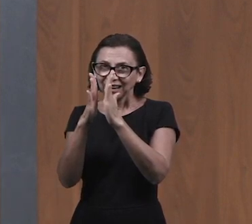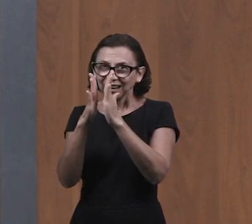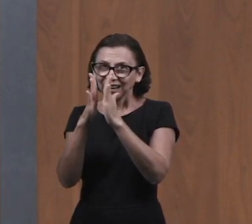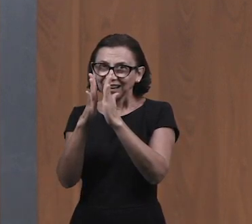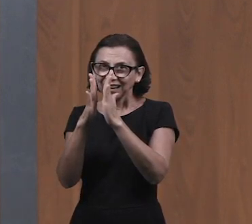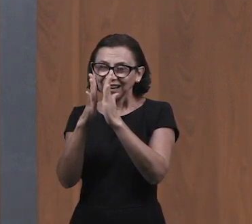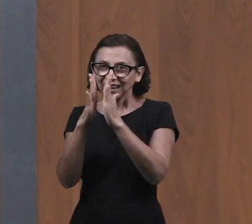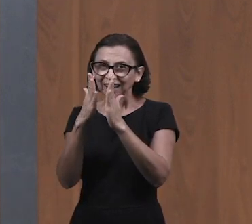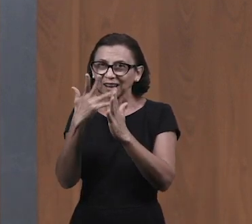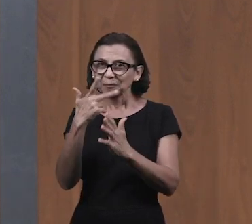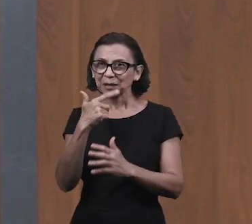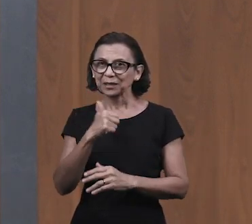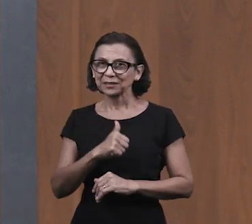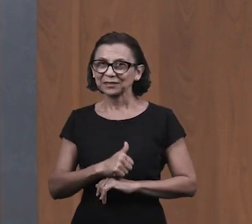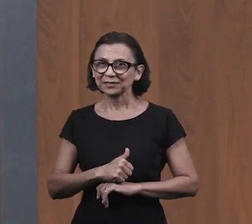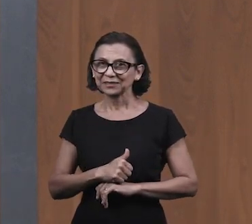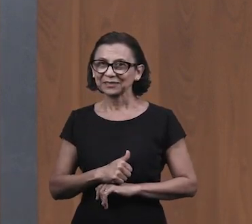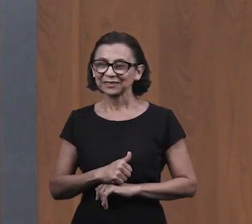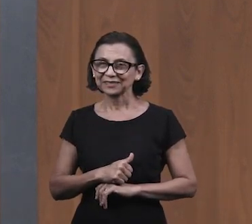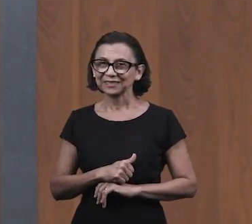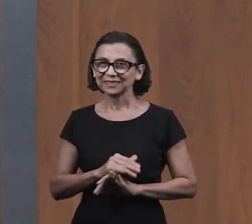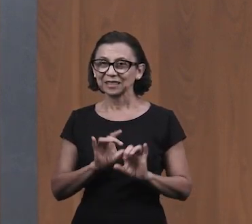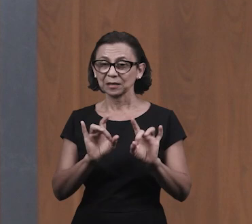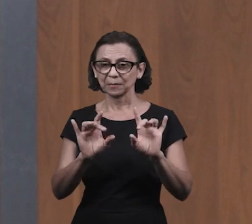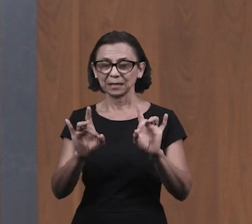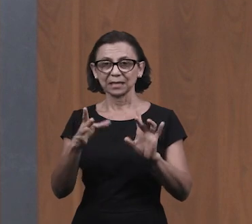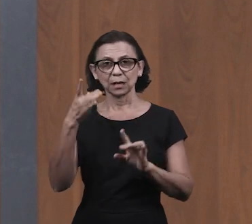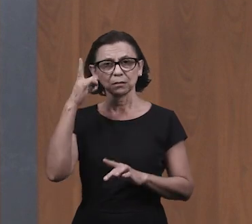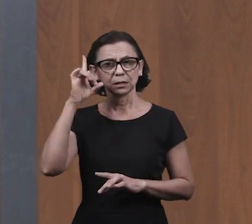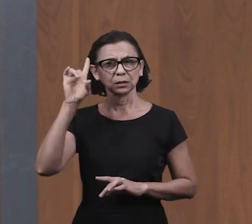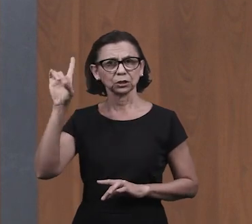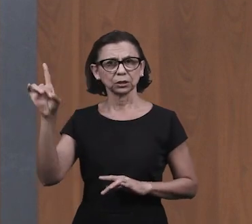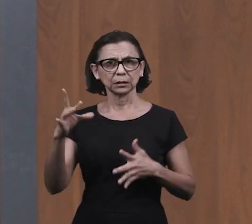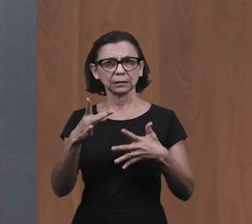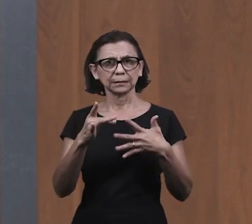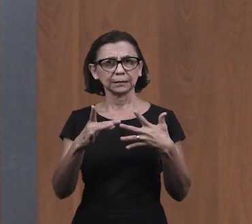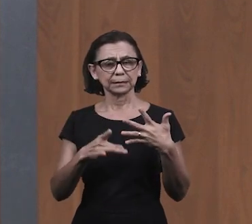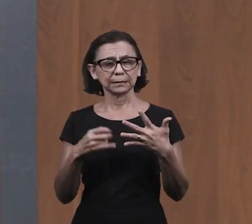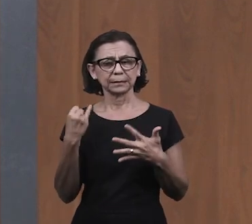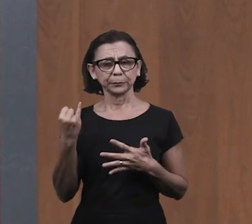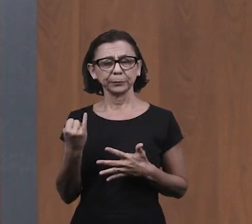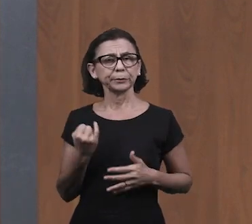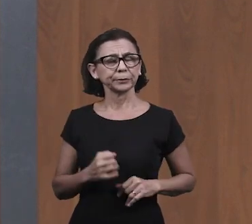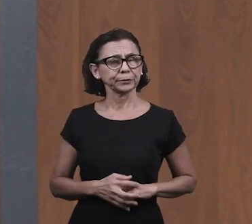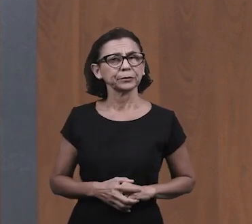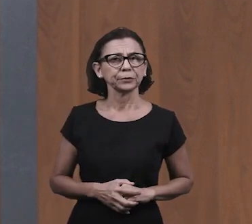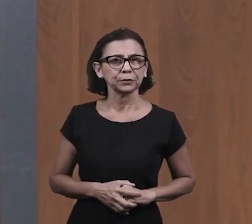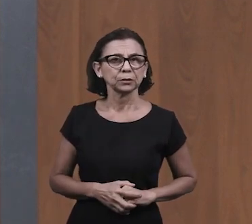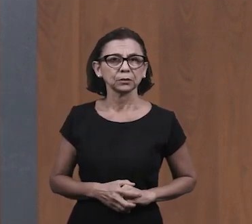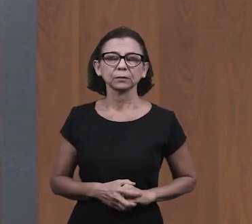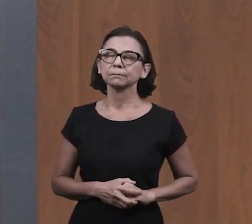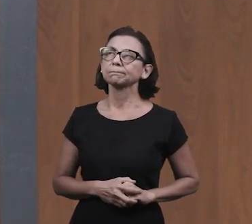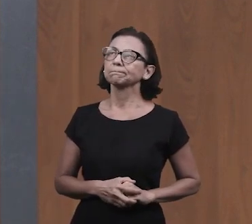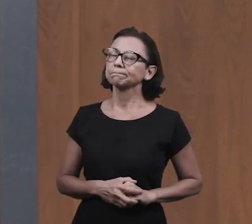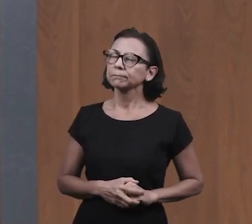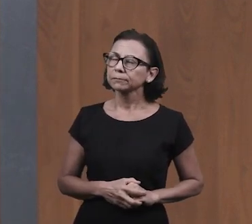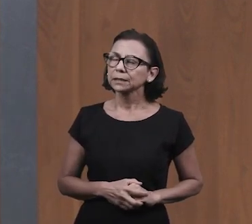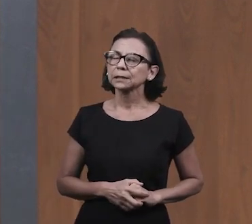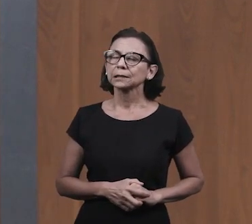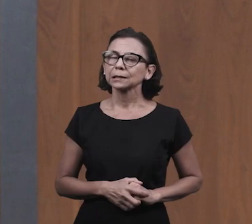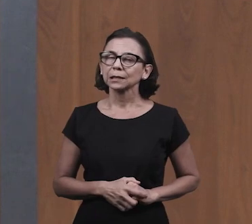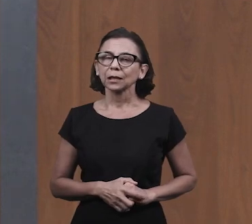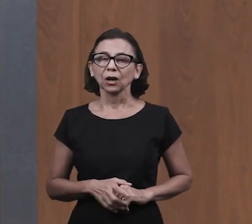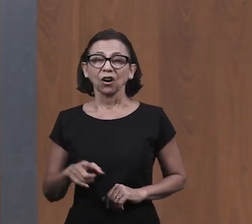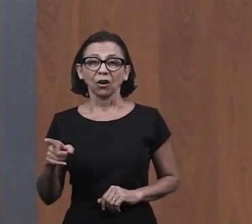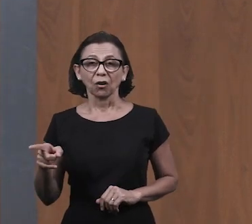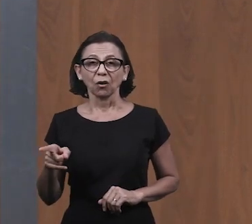Ce sera un jour très spécial. Mais il y a un détail très important dans cette histoire.